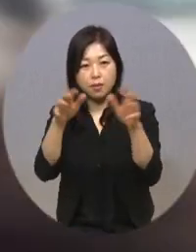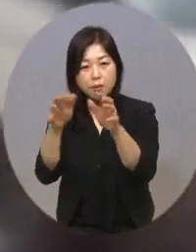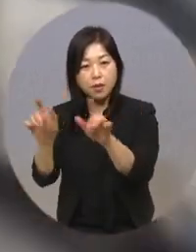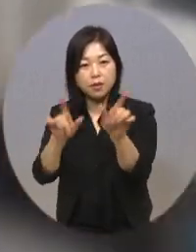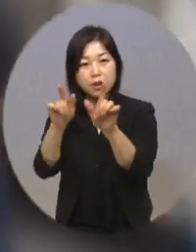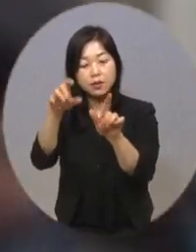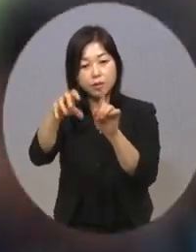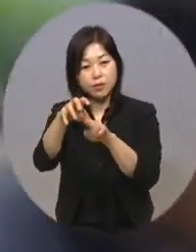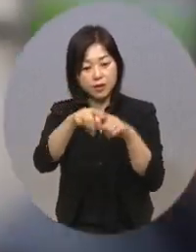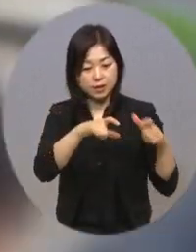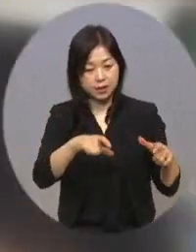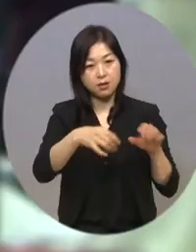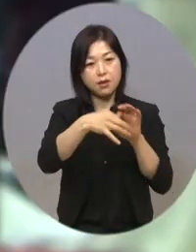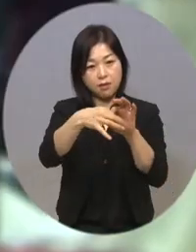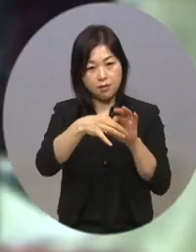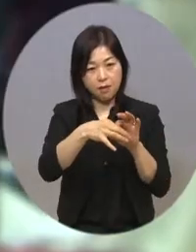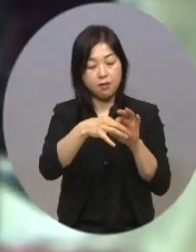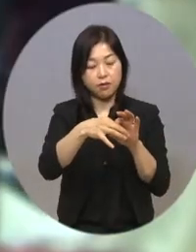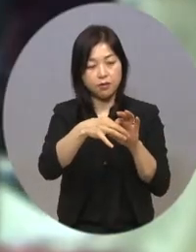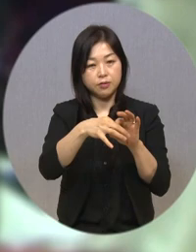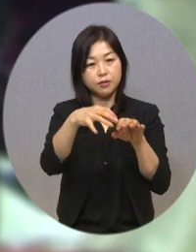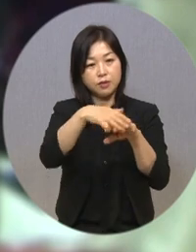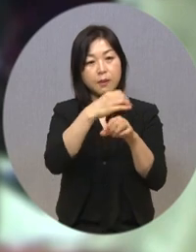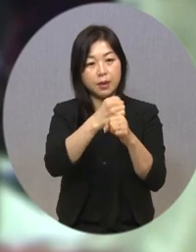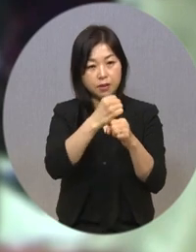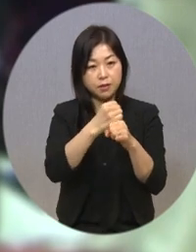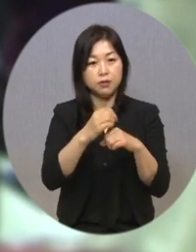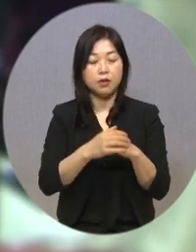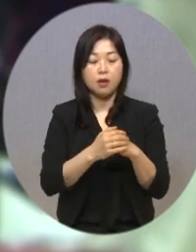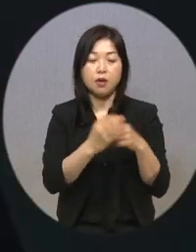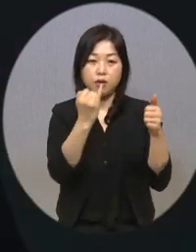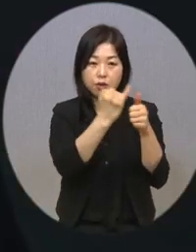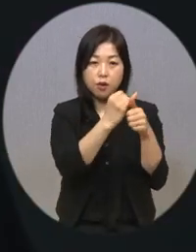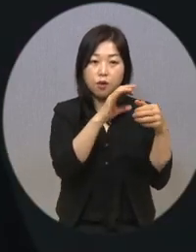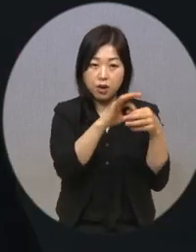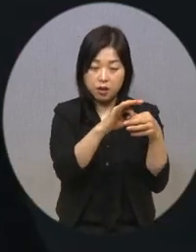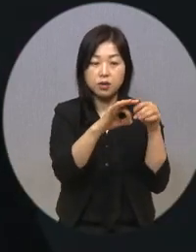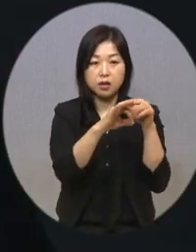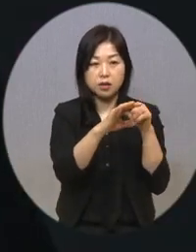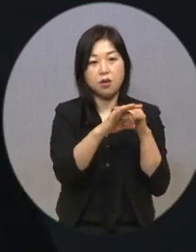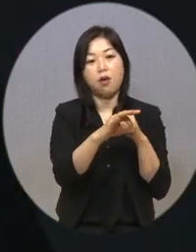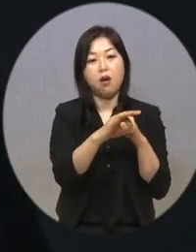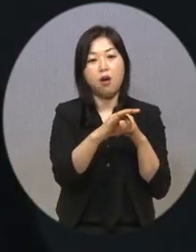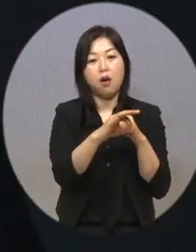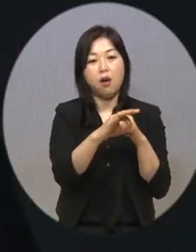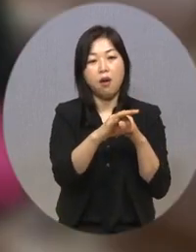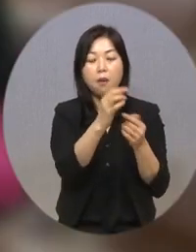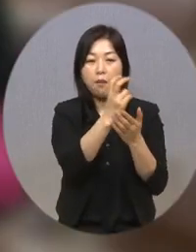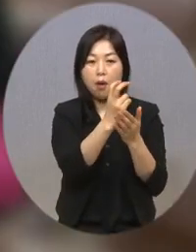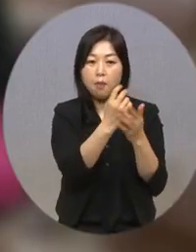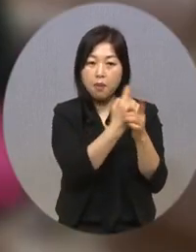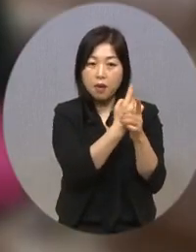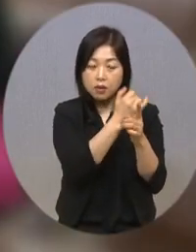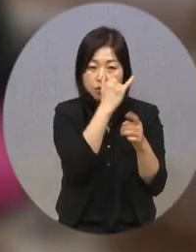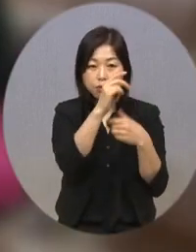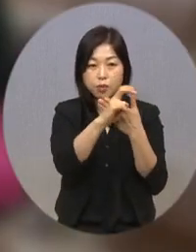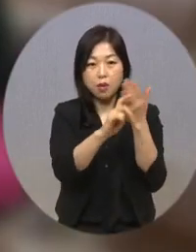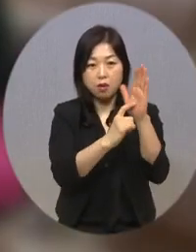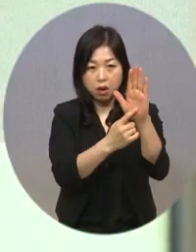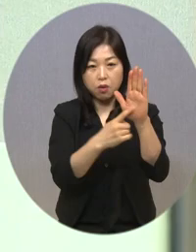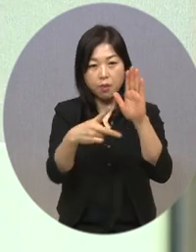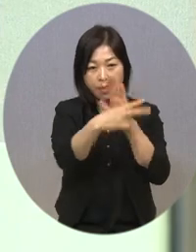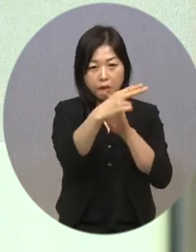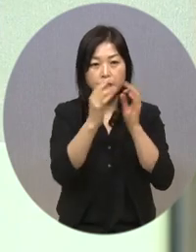체계를 마련하고 이 밖에 결혼중개업법 내 이용자 보호를 위한 법 개정과 관련 불법 광고 근절